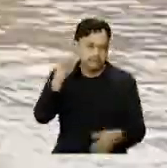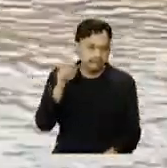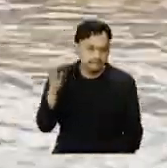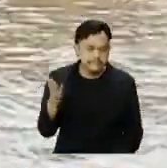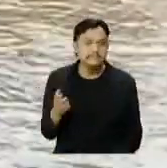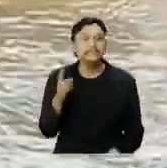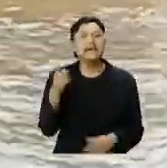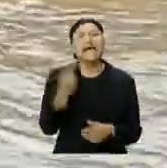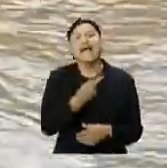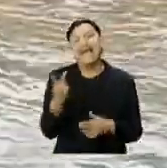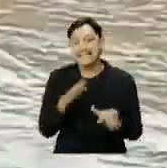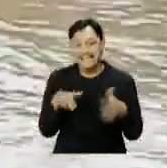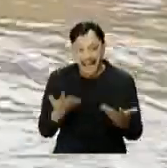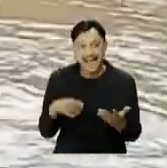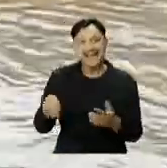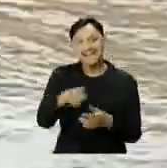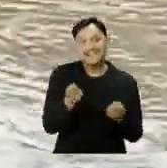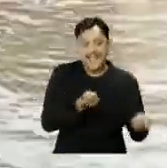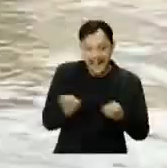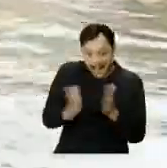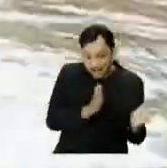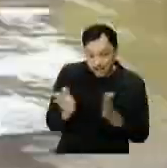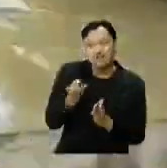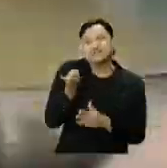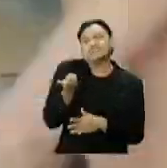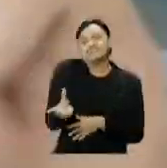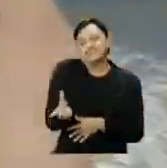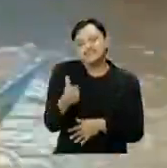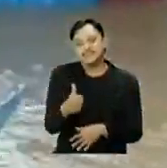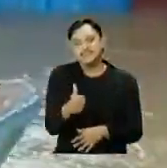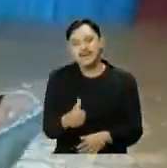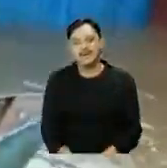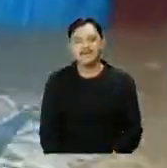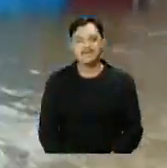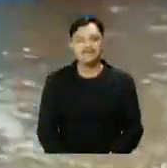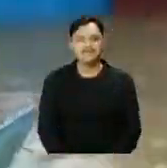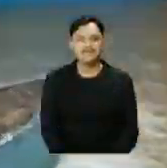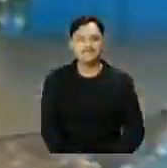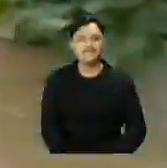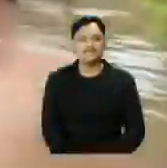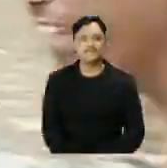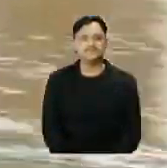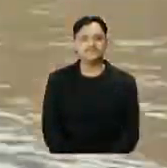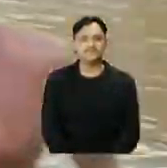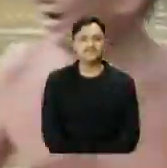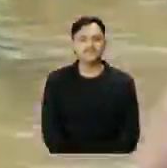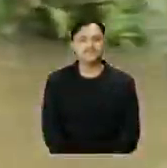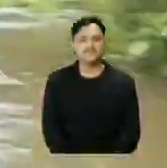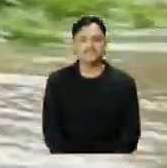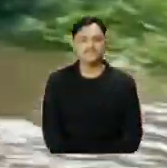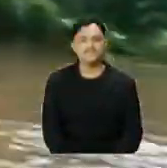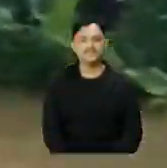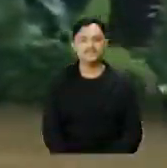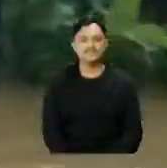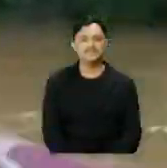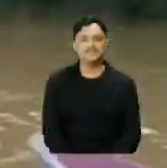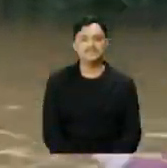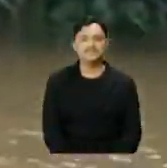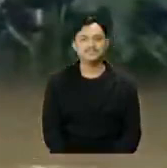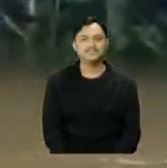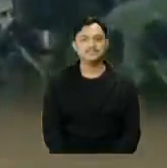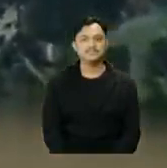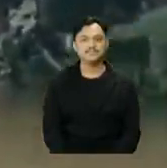penanggulangan bencana akan lebih mudah dilakukan jika terjadi bencana di wilayah masing-masing. Andriadi Perdana Putra, BTV, Kota